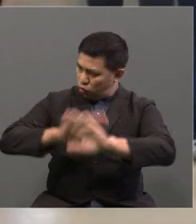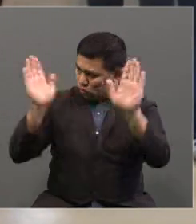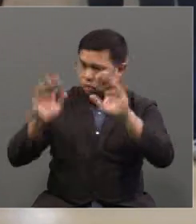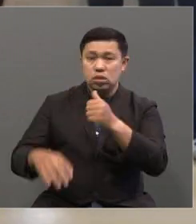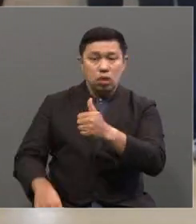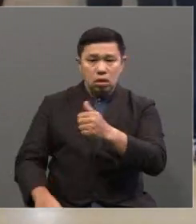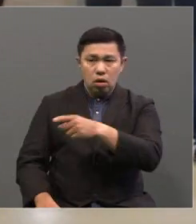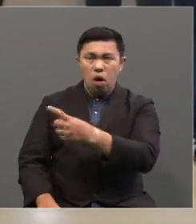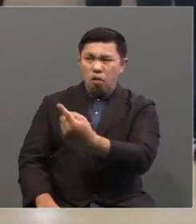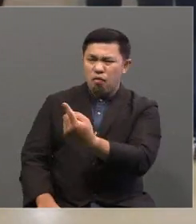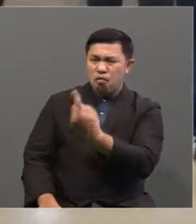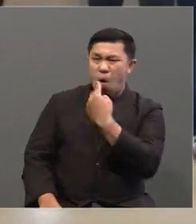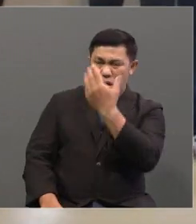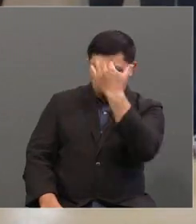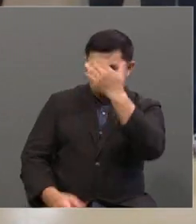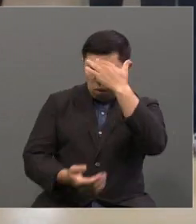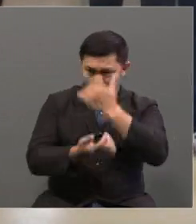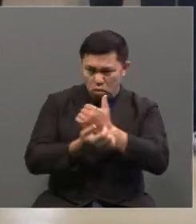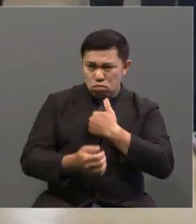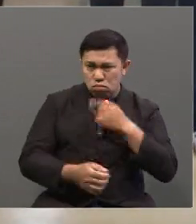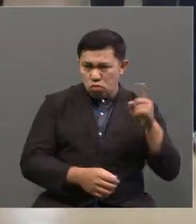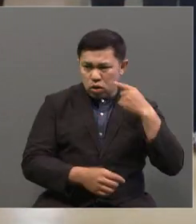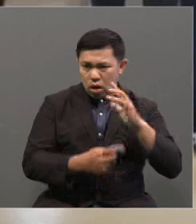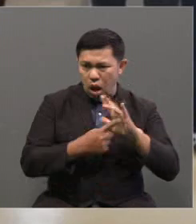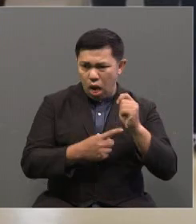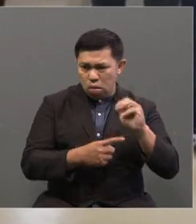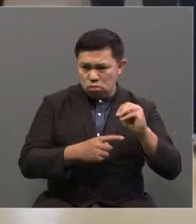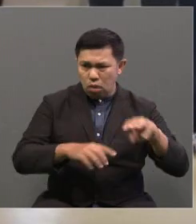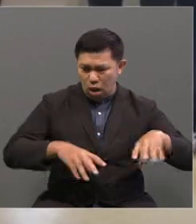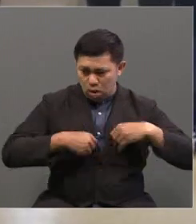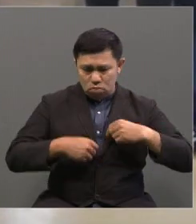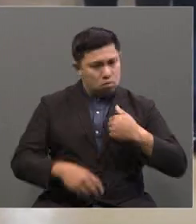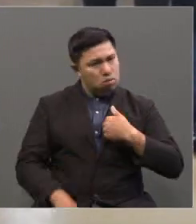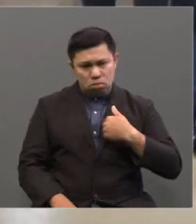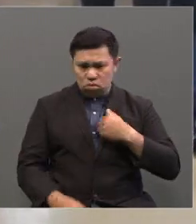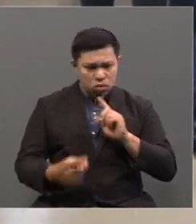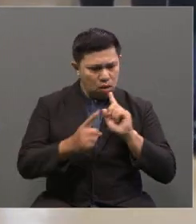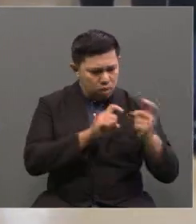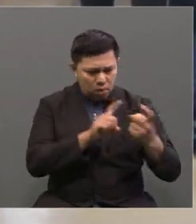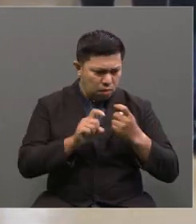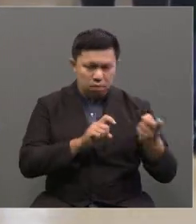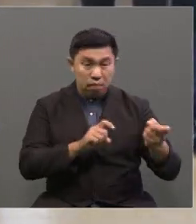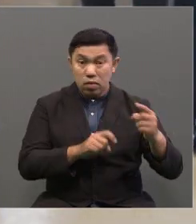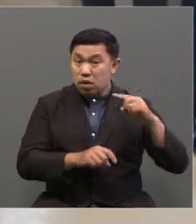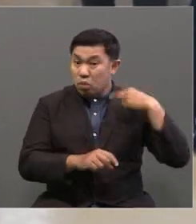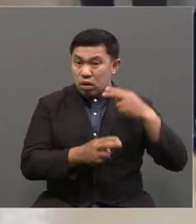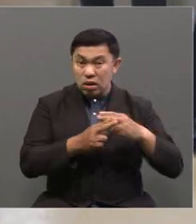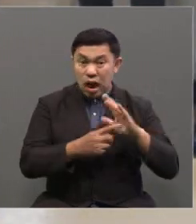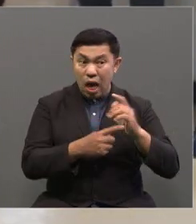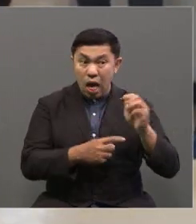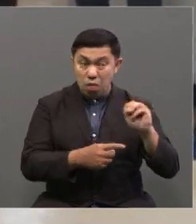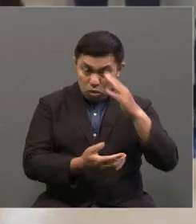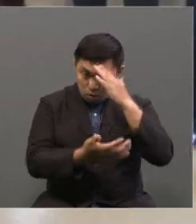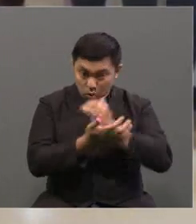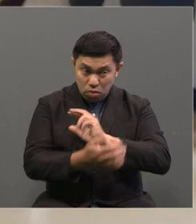จฐานบังคับขู่เข็นให้แอมรับสารภาพเนี่ยบิ๊กโจ๊กบอกเลยว่ายืนยันว่าในการสอบปากคำแอมทุกครั้งที่ตำรวจเข้าไปในเรือนจำ